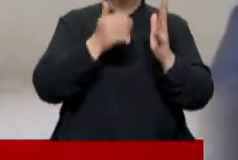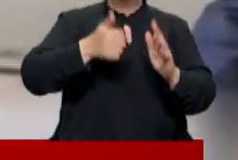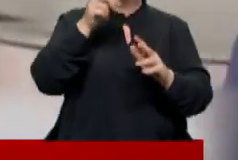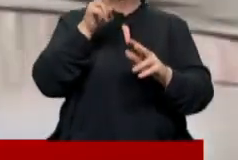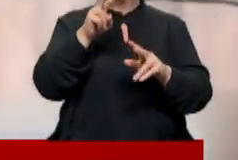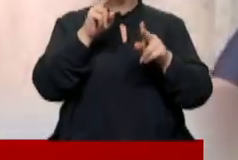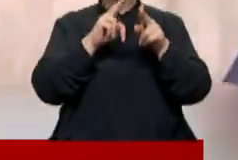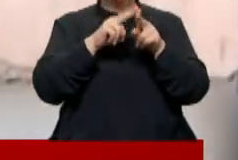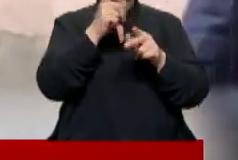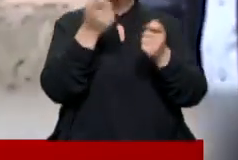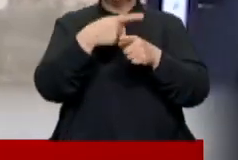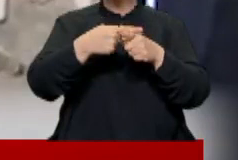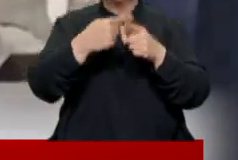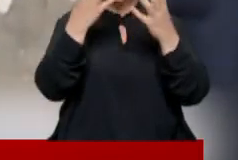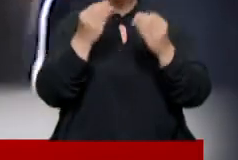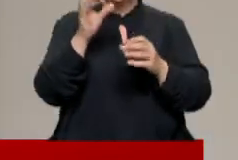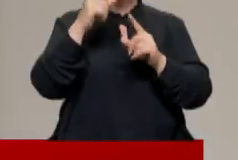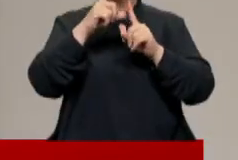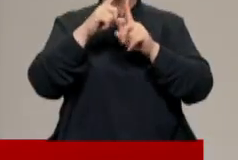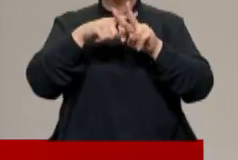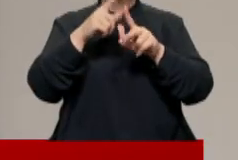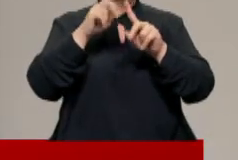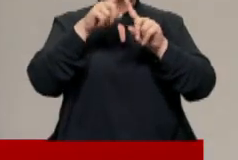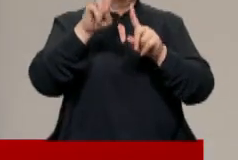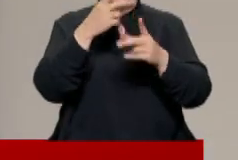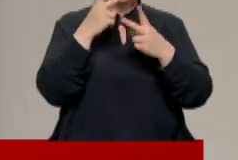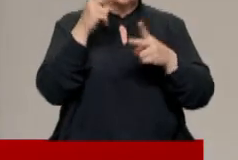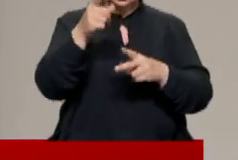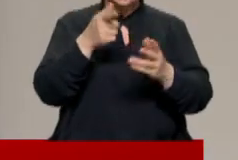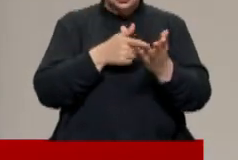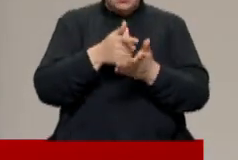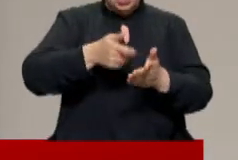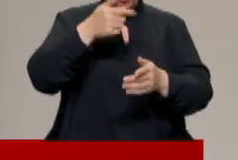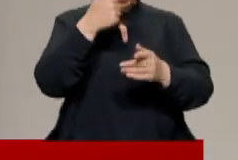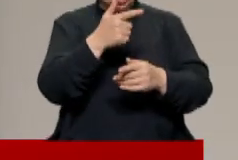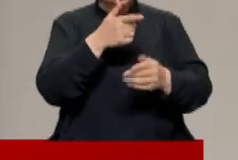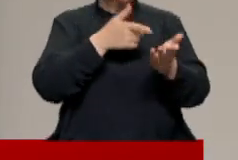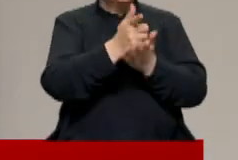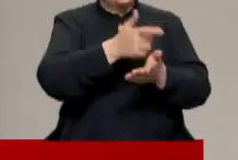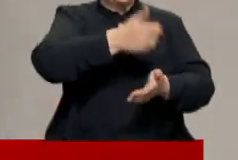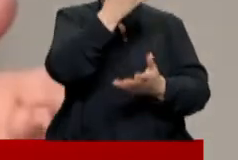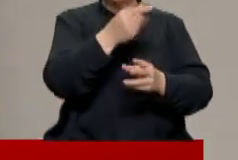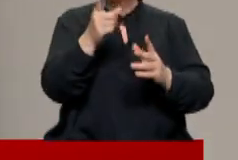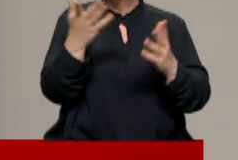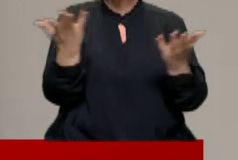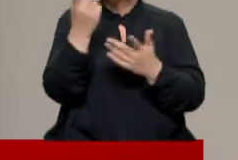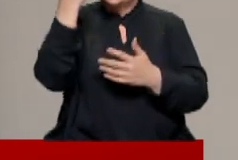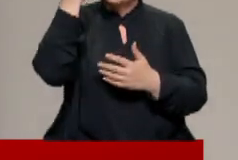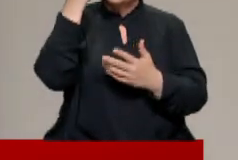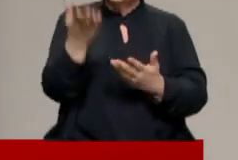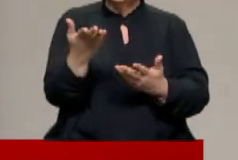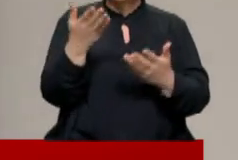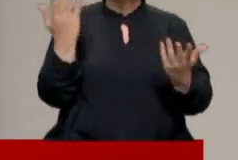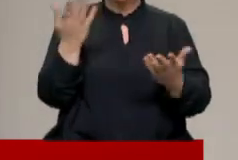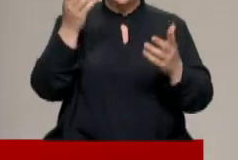Vahit Kirişçi'nin iş ortağı olduğunu Oda TV yazdı. Tarım Bakanlığı çiftçinin, köylünün bakanlığı olması gerekirken bu nasıl bir anlayış ya?